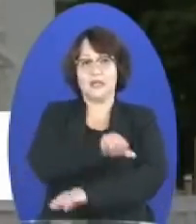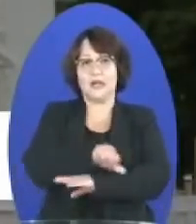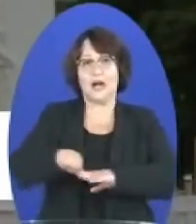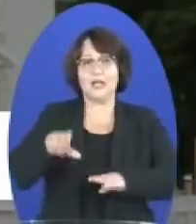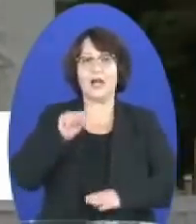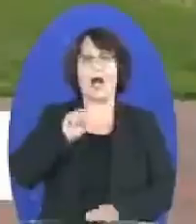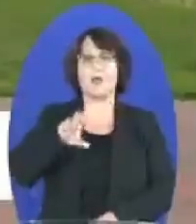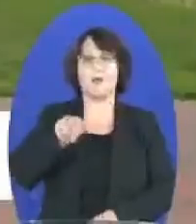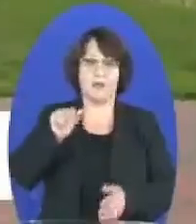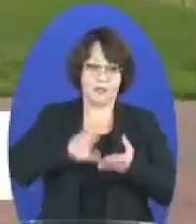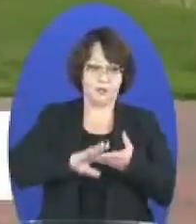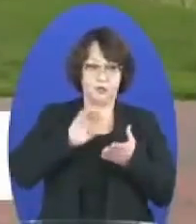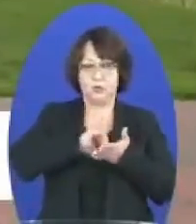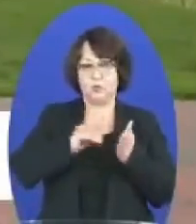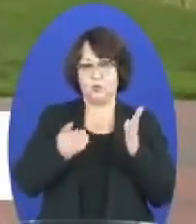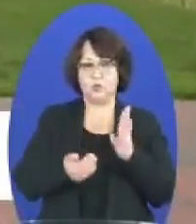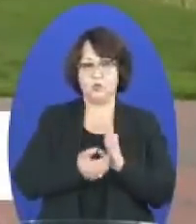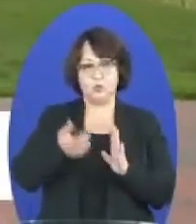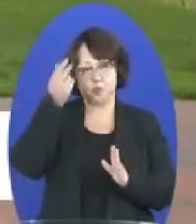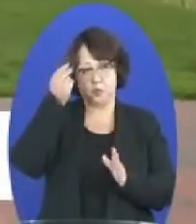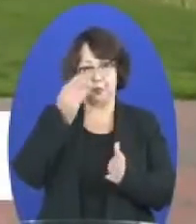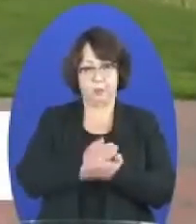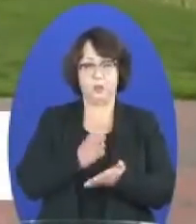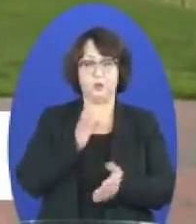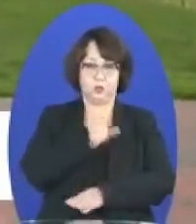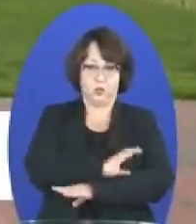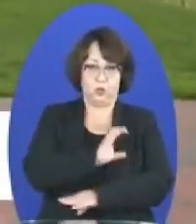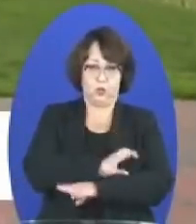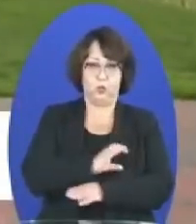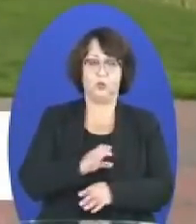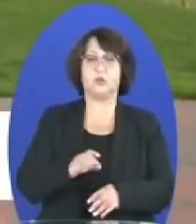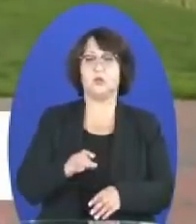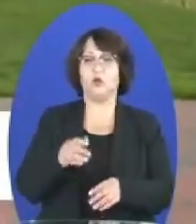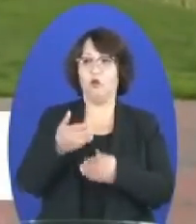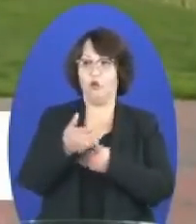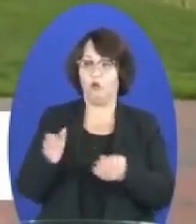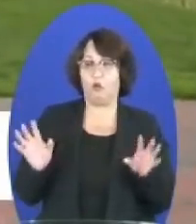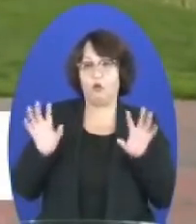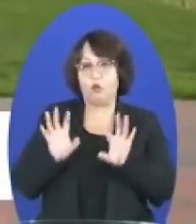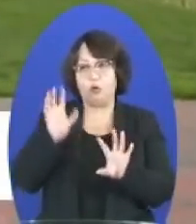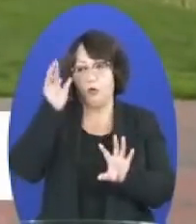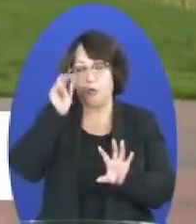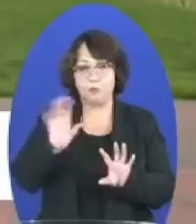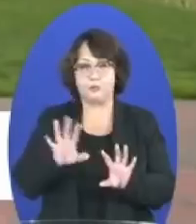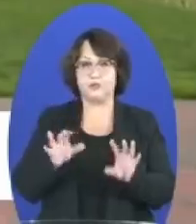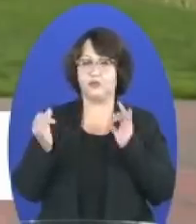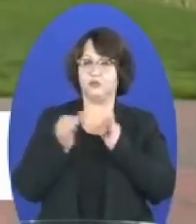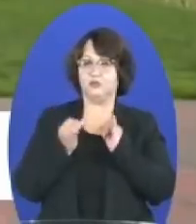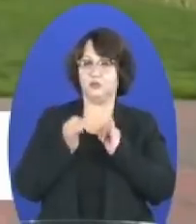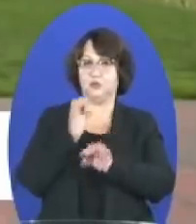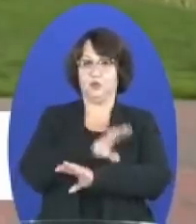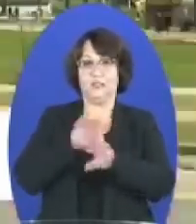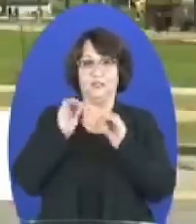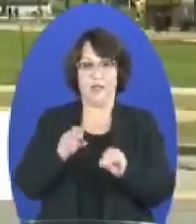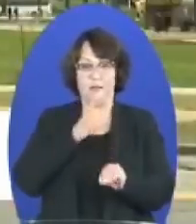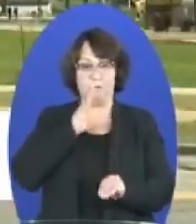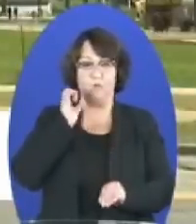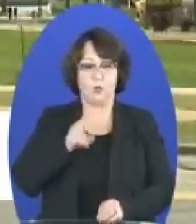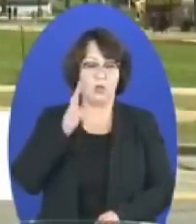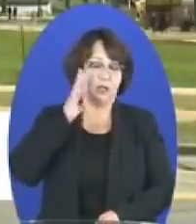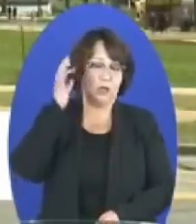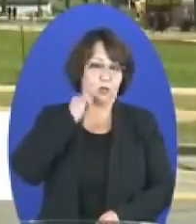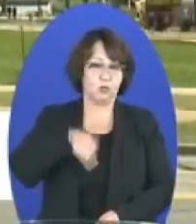албаны танилцуулсан төлөвлөгөөнд сурч байгаа сургууль нь хичээлээ танхимаар бус цахим хэлбэрээр заахаар шийдвэрлсэн бол гадаад